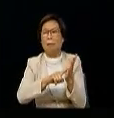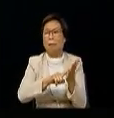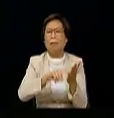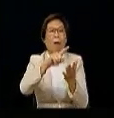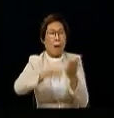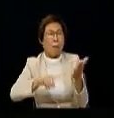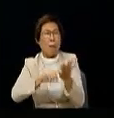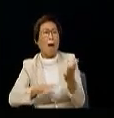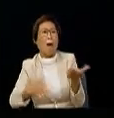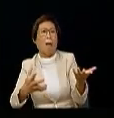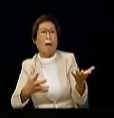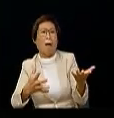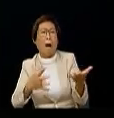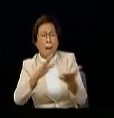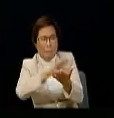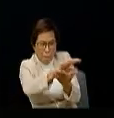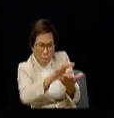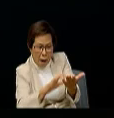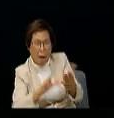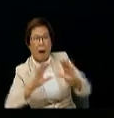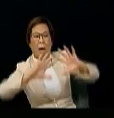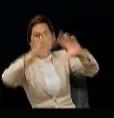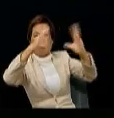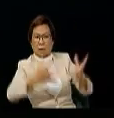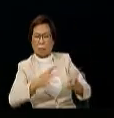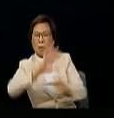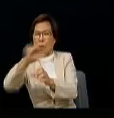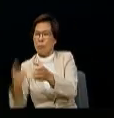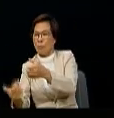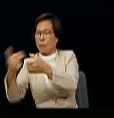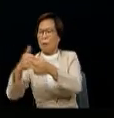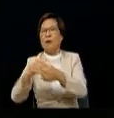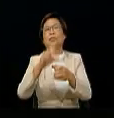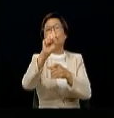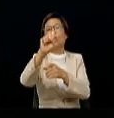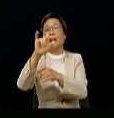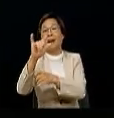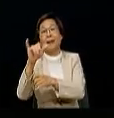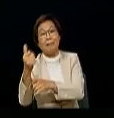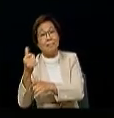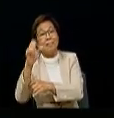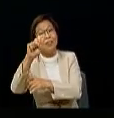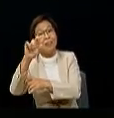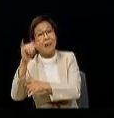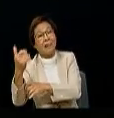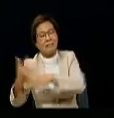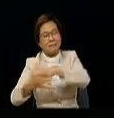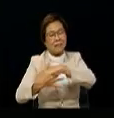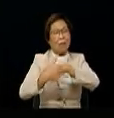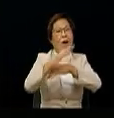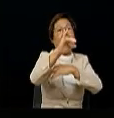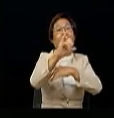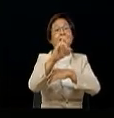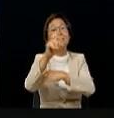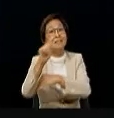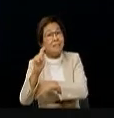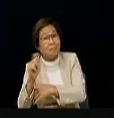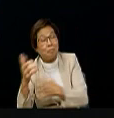antarabangsa ia melibatkan Khair teknologi maklumat sekat-sekat